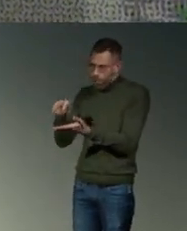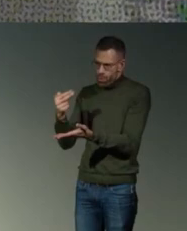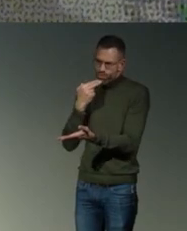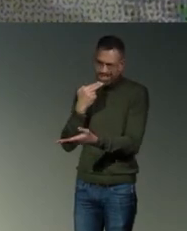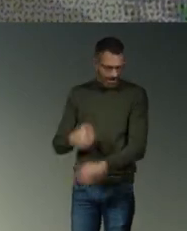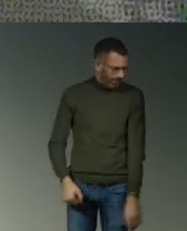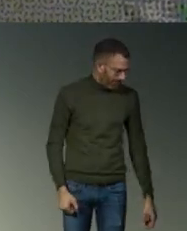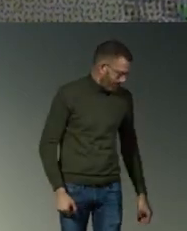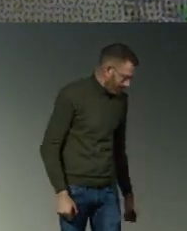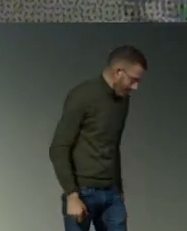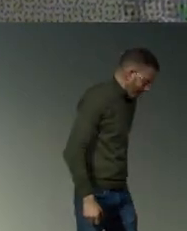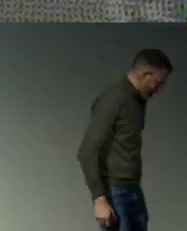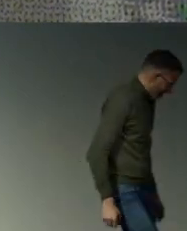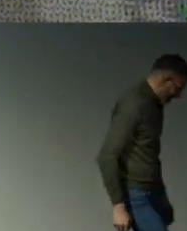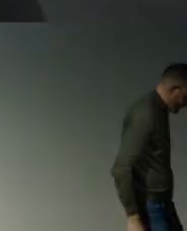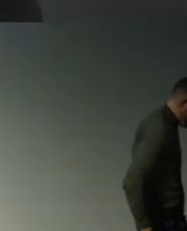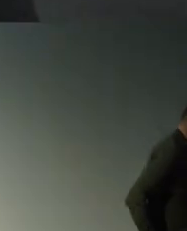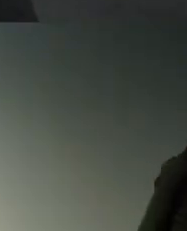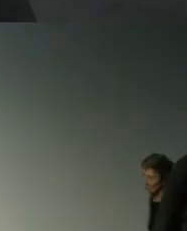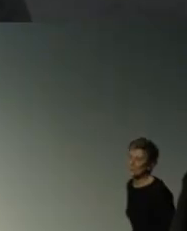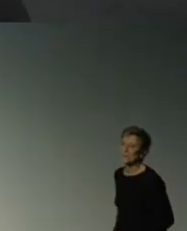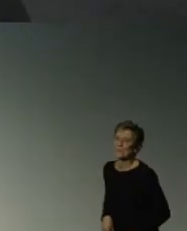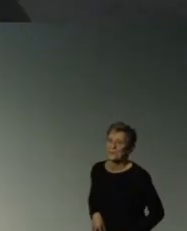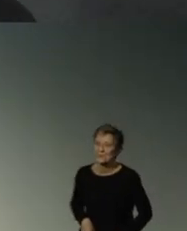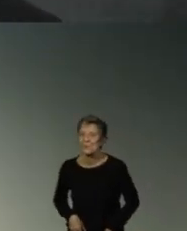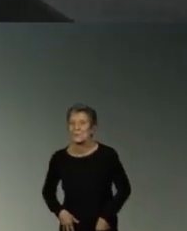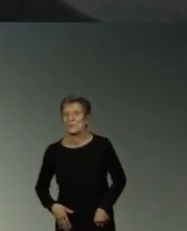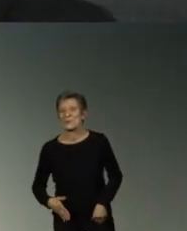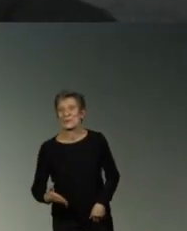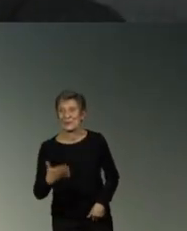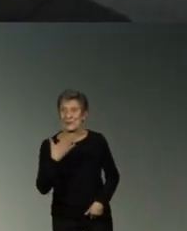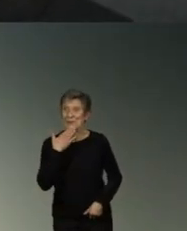utile. Je reviens ici, justement tout à l'heure, je me souviens plus du chiffre. Alors,